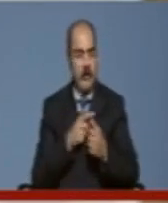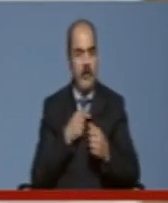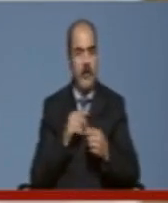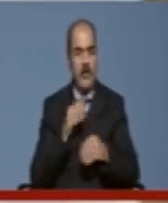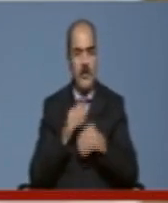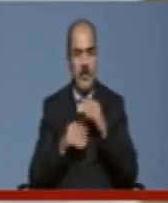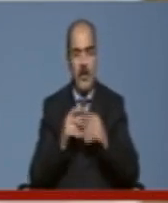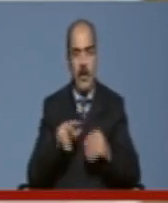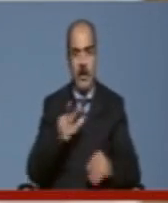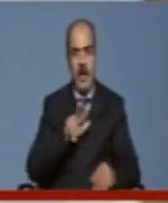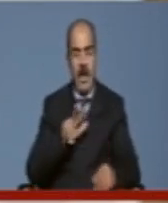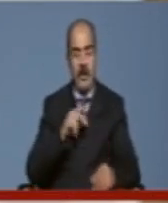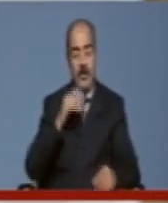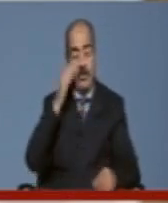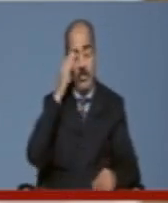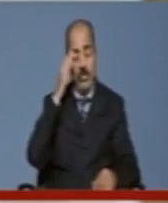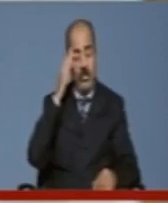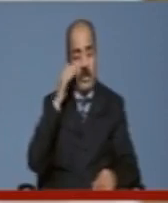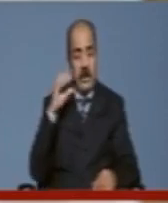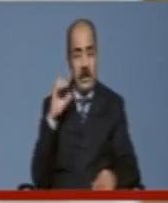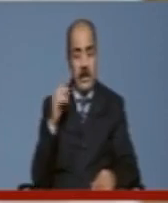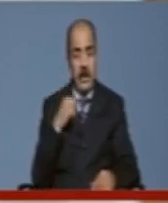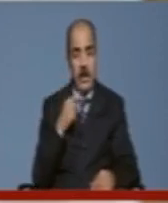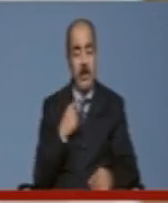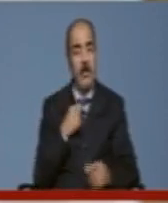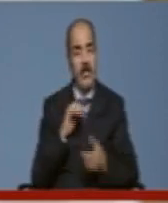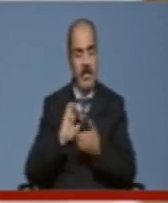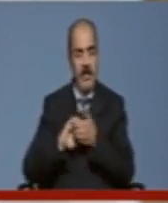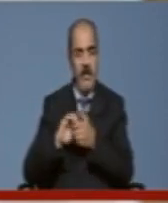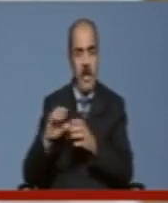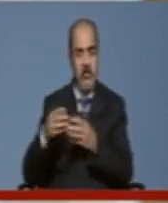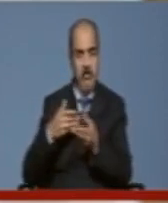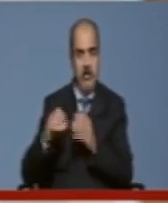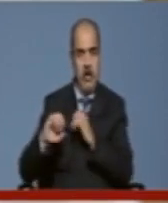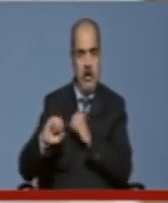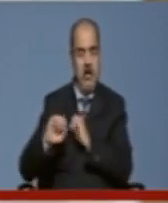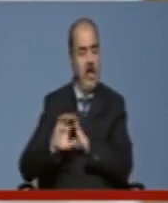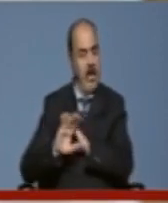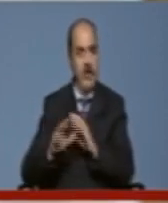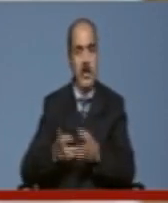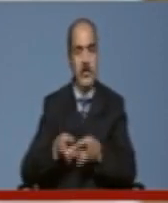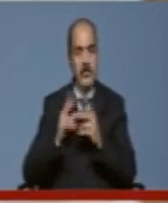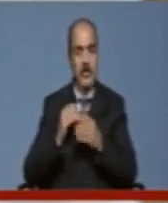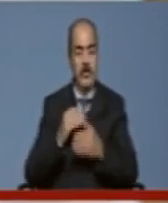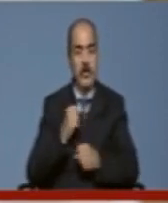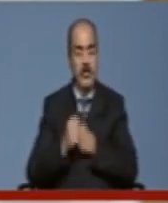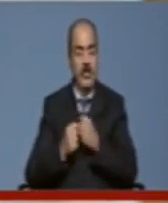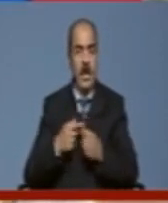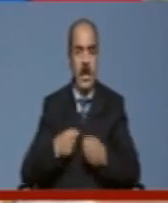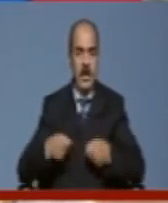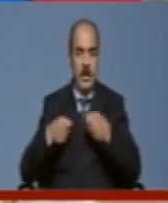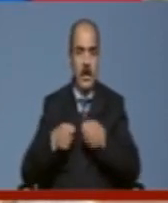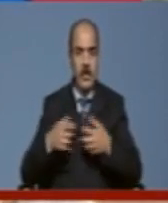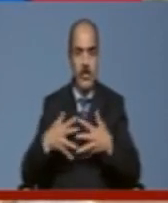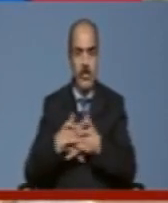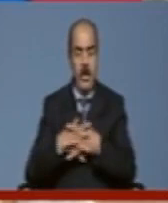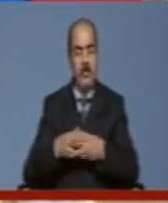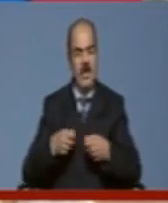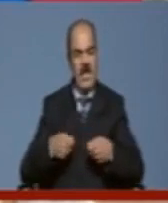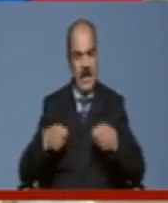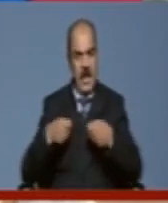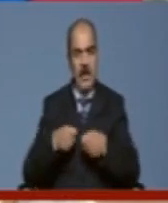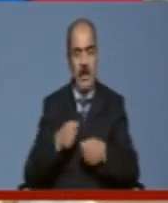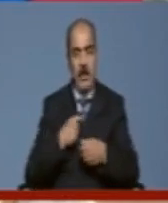مرة أخرى. شكرا لكم سيادة الرئيس، ولقد اتفقنا مع سيادة الرئيس السيسي على تعزيز شراكتنا أكثر. لقد